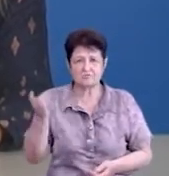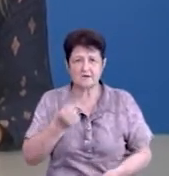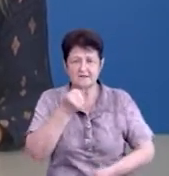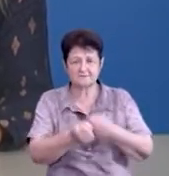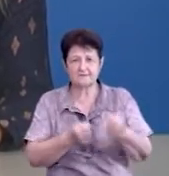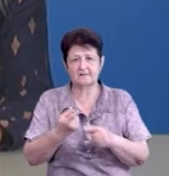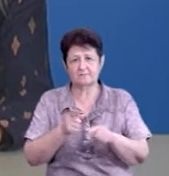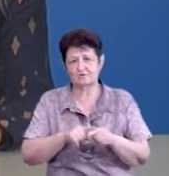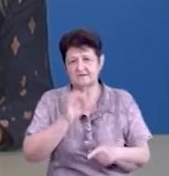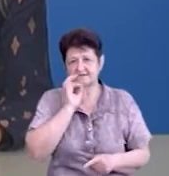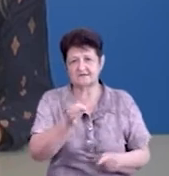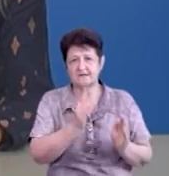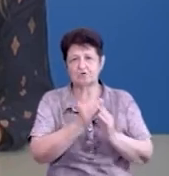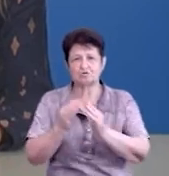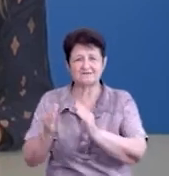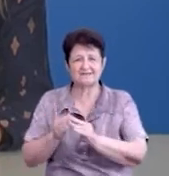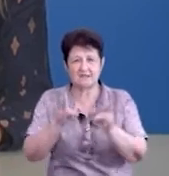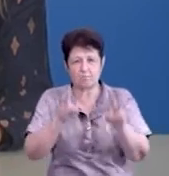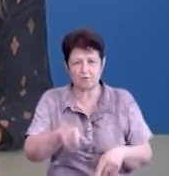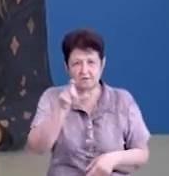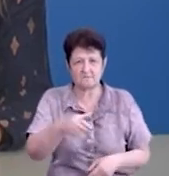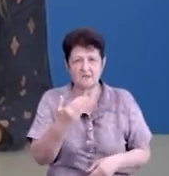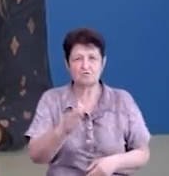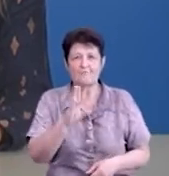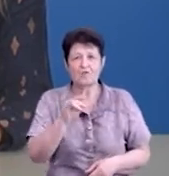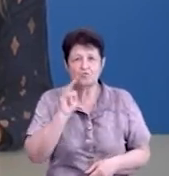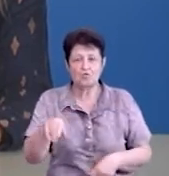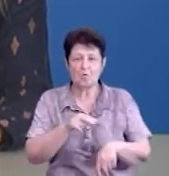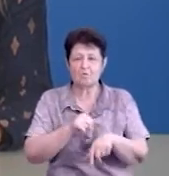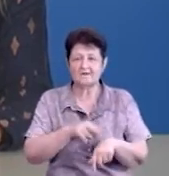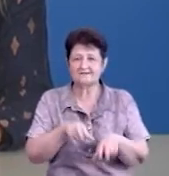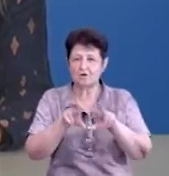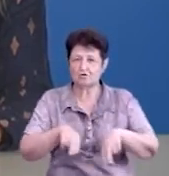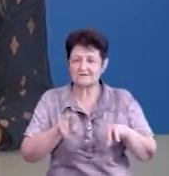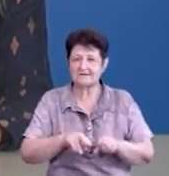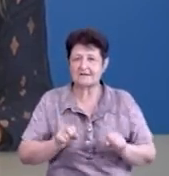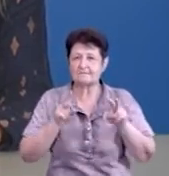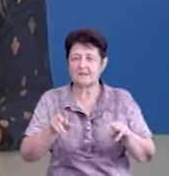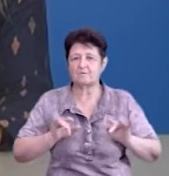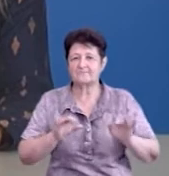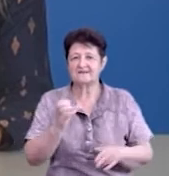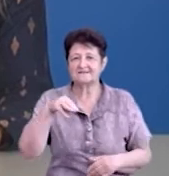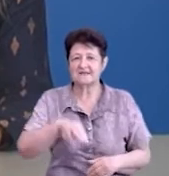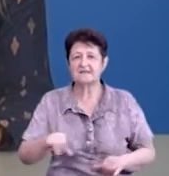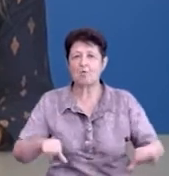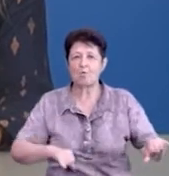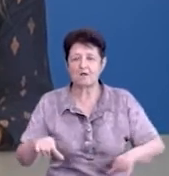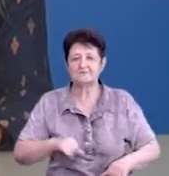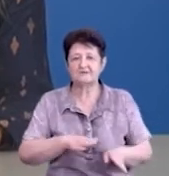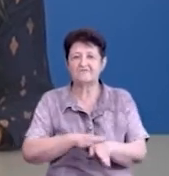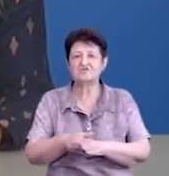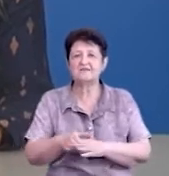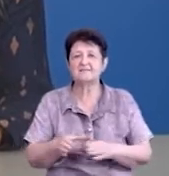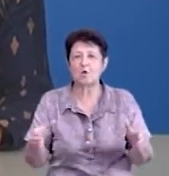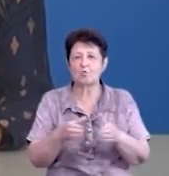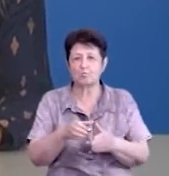це Суспільному сказали сусідки потерпілої та її онук. Поліція нині розслідує кримінальне провадження за статтею «Хуліганство, вчинене групою